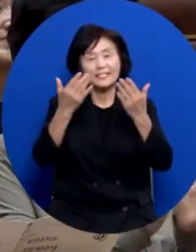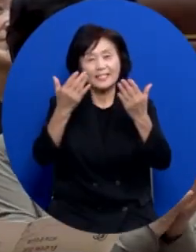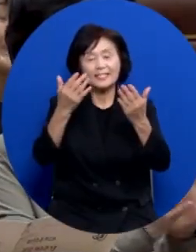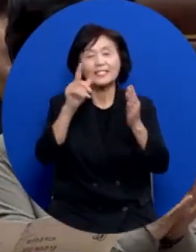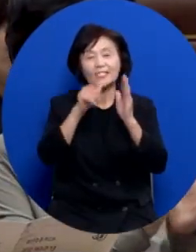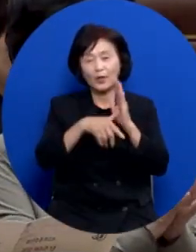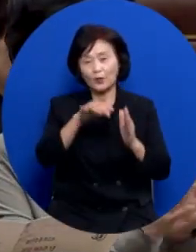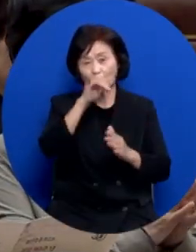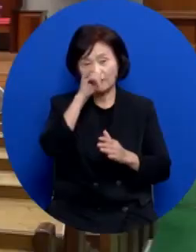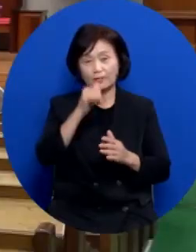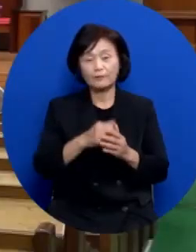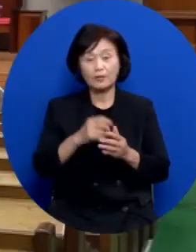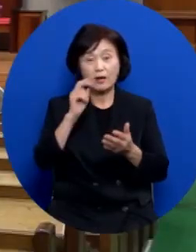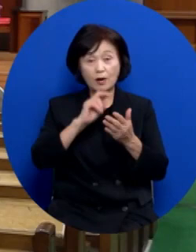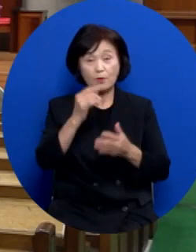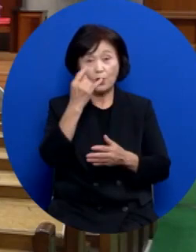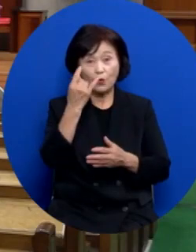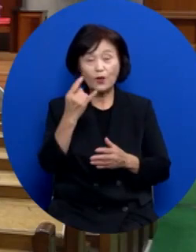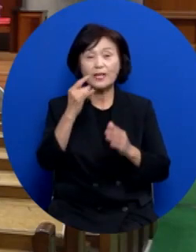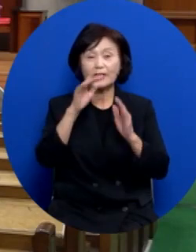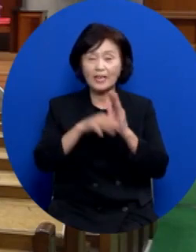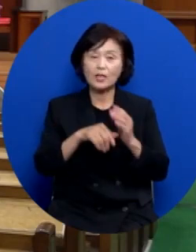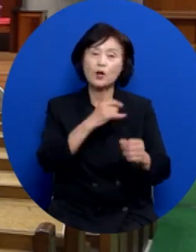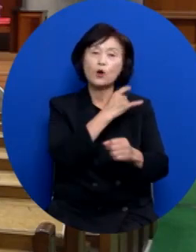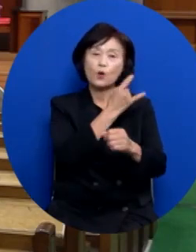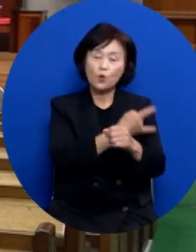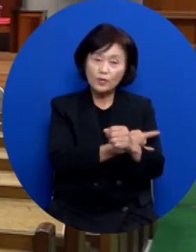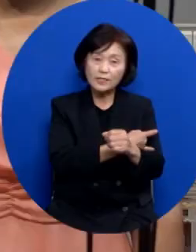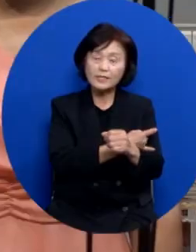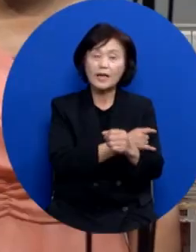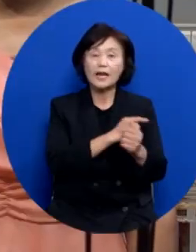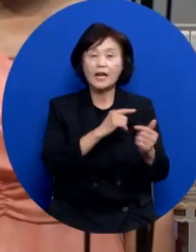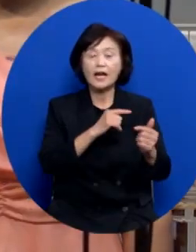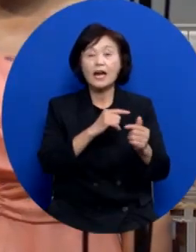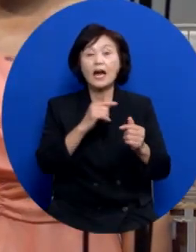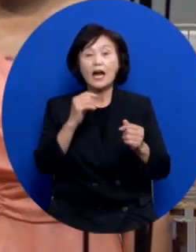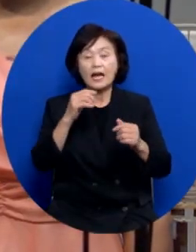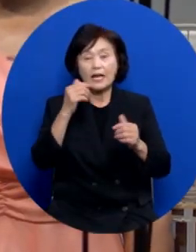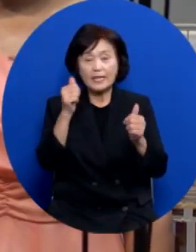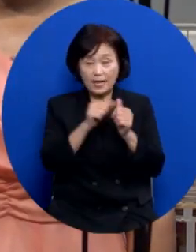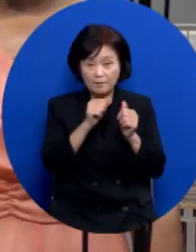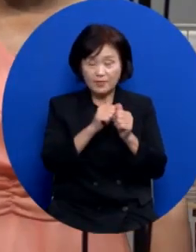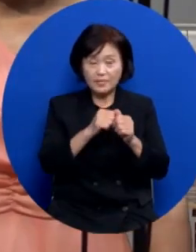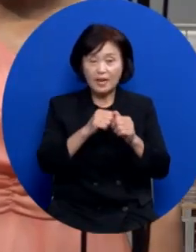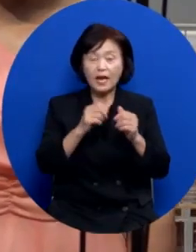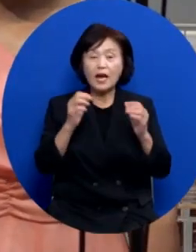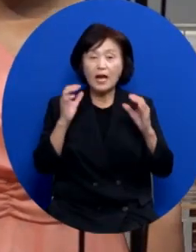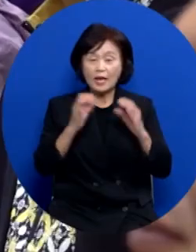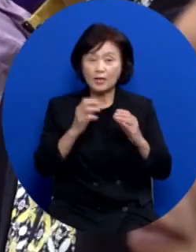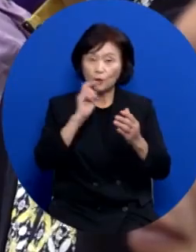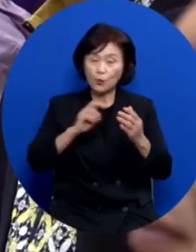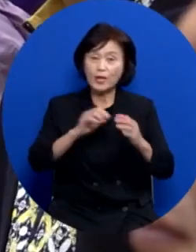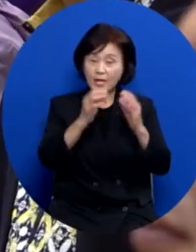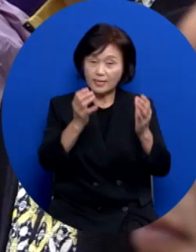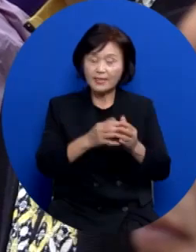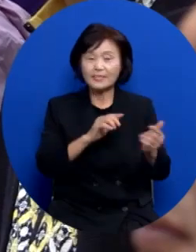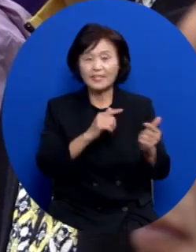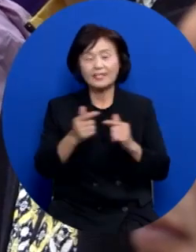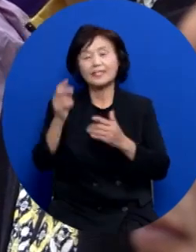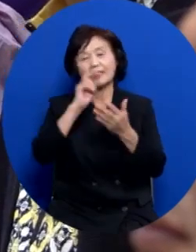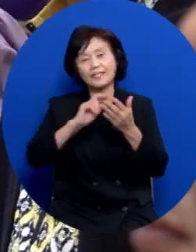기념음악 회에선 전주 동부교회 권사 중창단과 남성중창단 등 여러 출연진이 찬양을